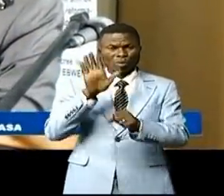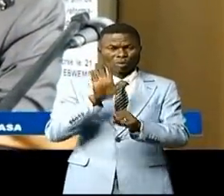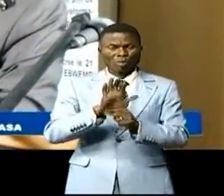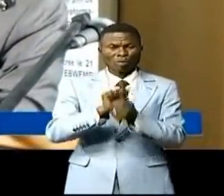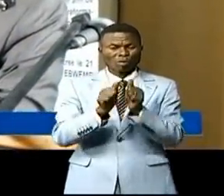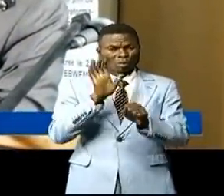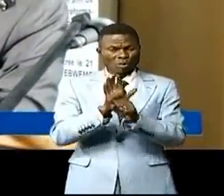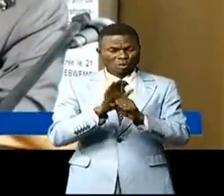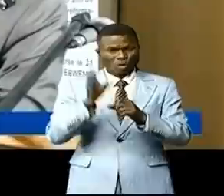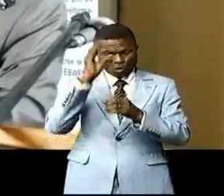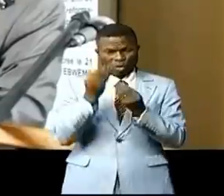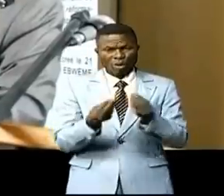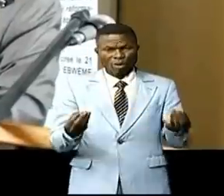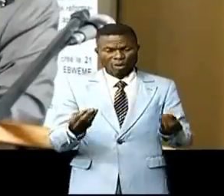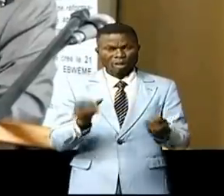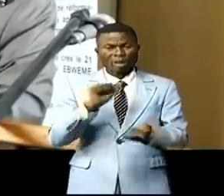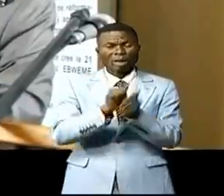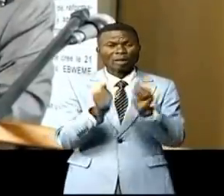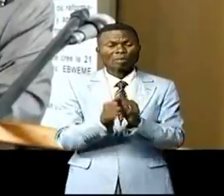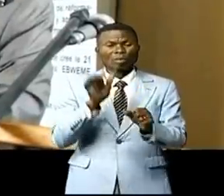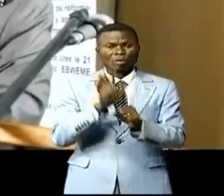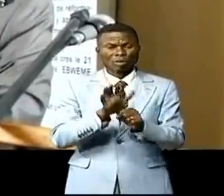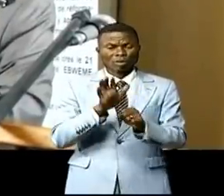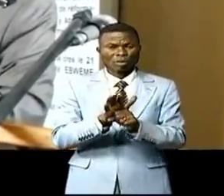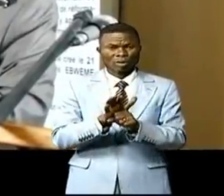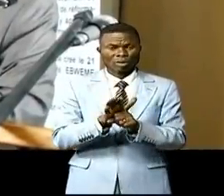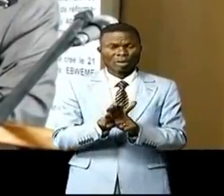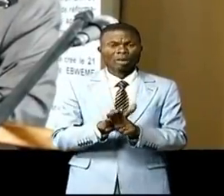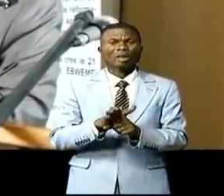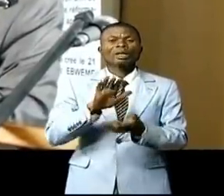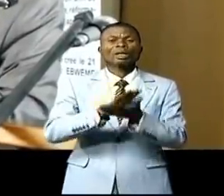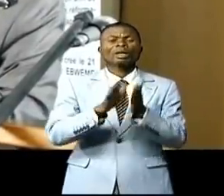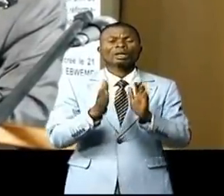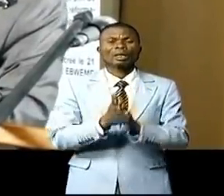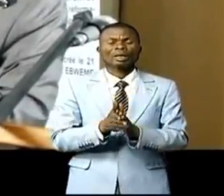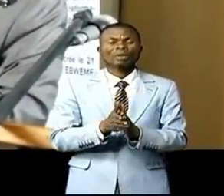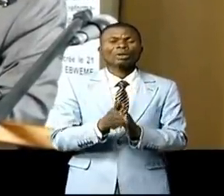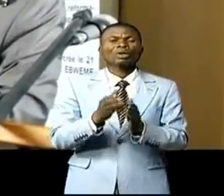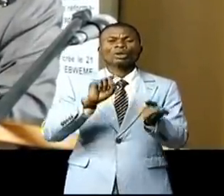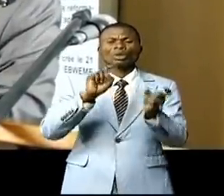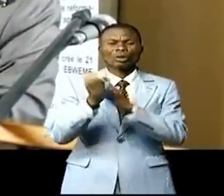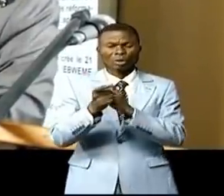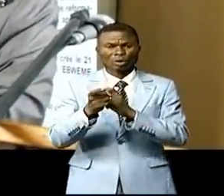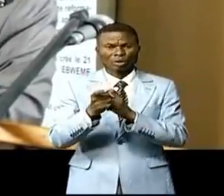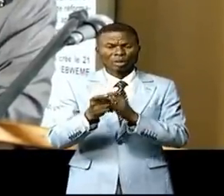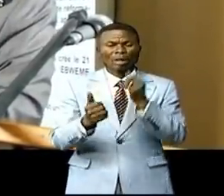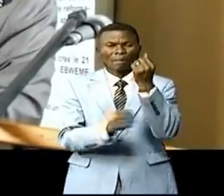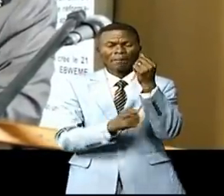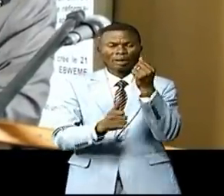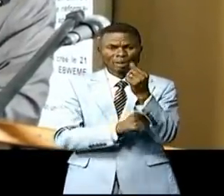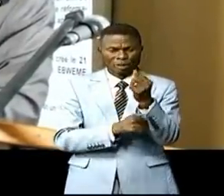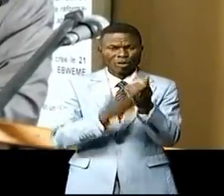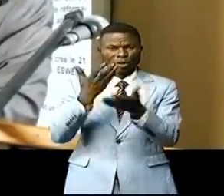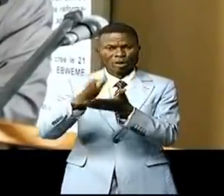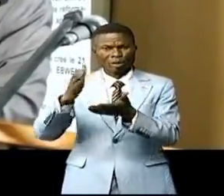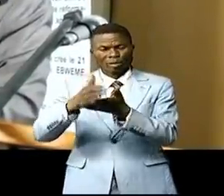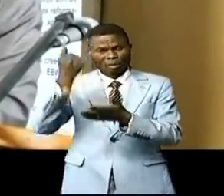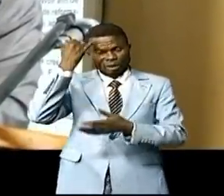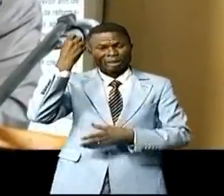relever. Mais les défis ne peuvent être relevés que par des hommes qui partagent un